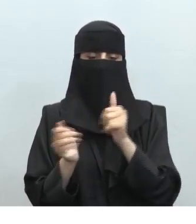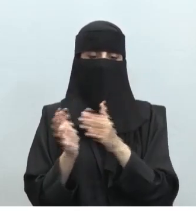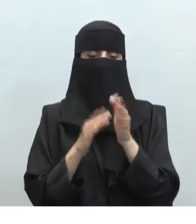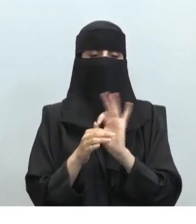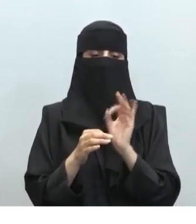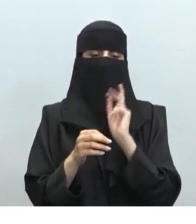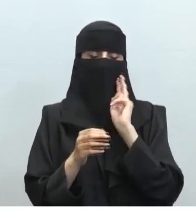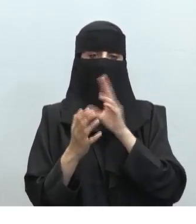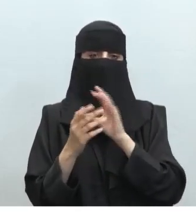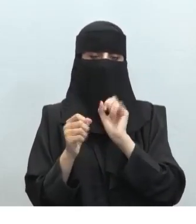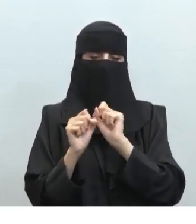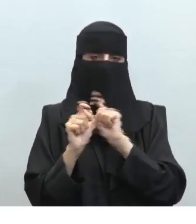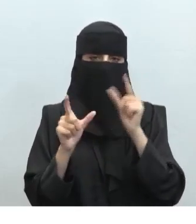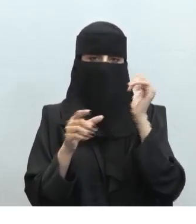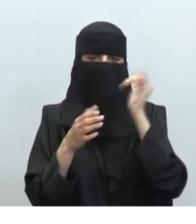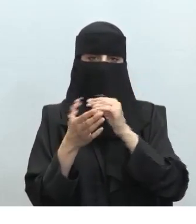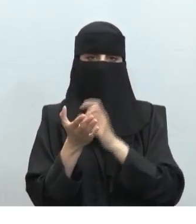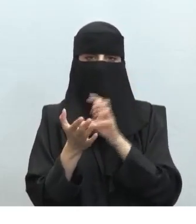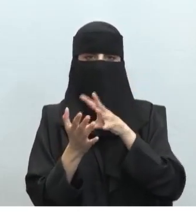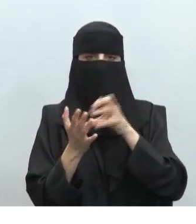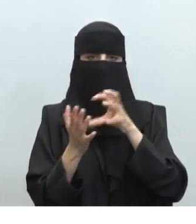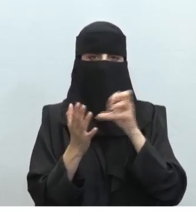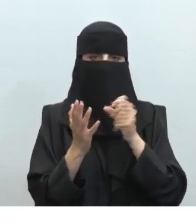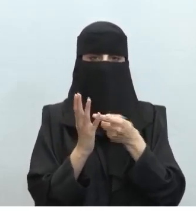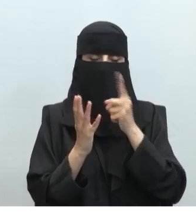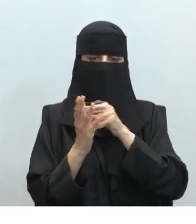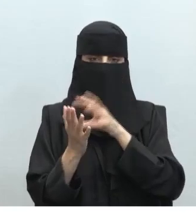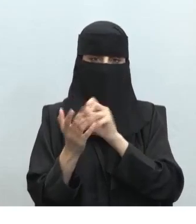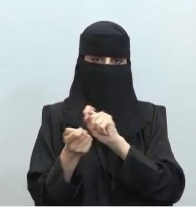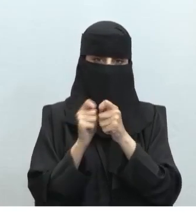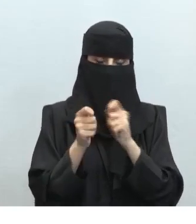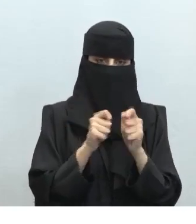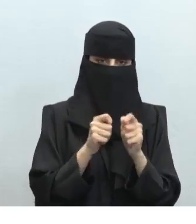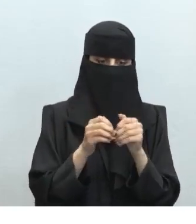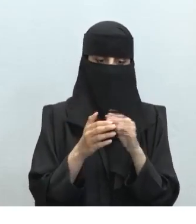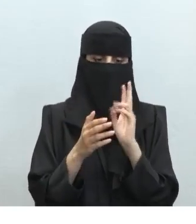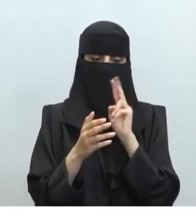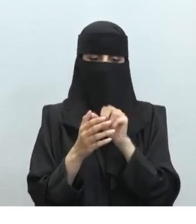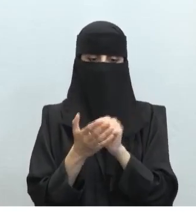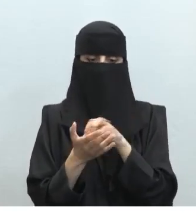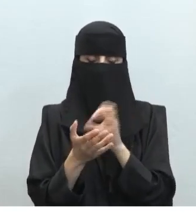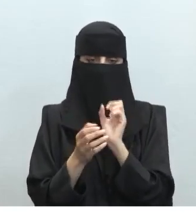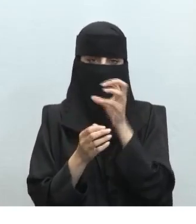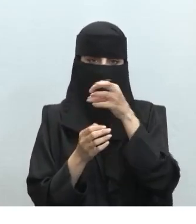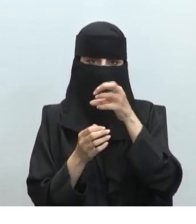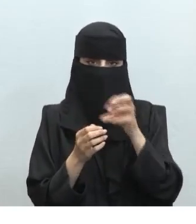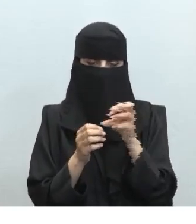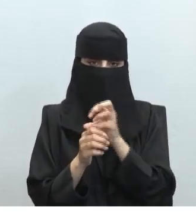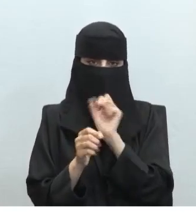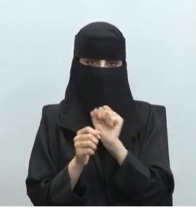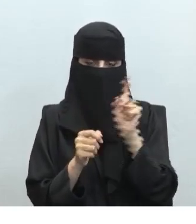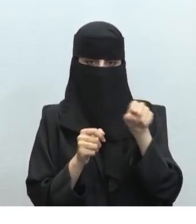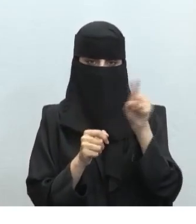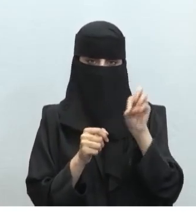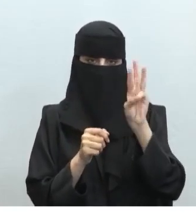المنطقه الفعاله يتم نسخ الجينات استجابه لهذه التغيرات البيئيه والمنطقه الفعاله هي عباره عن قطعه من الديني تحتوي